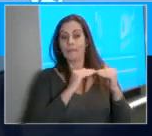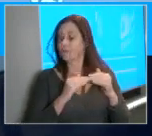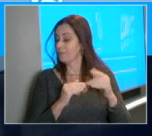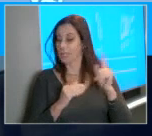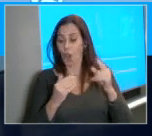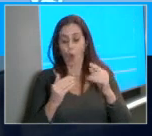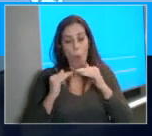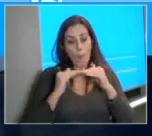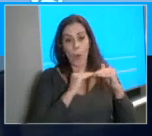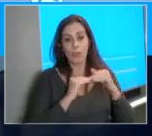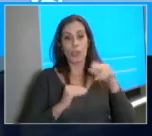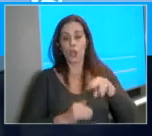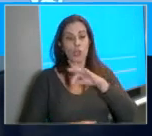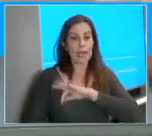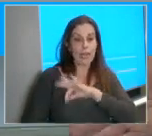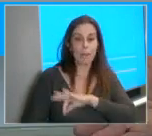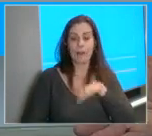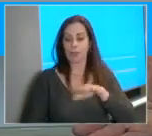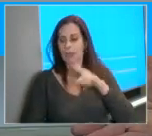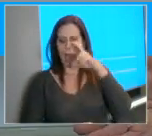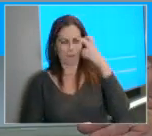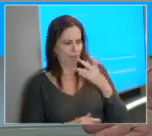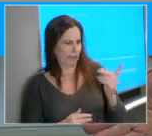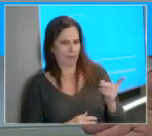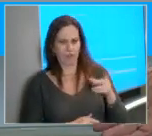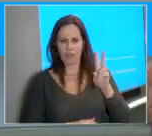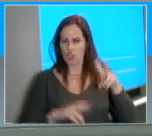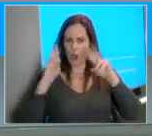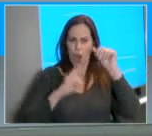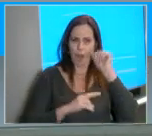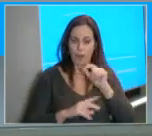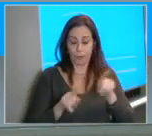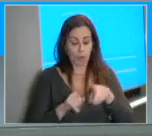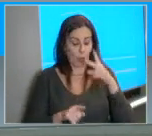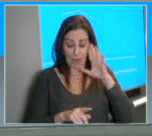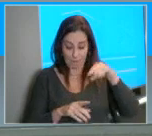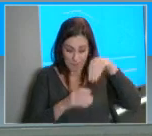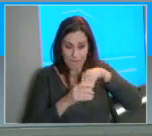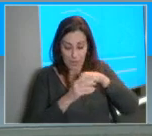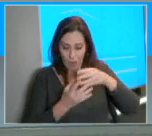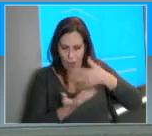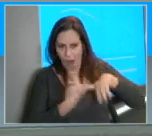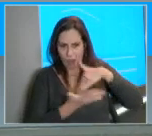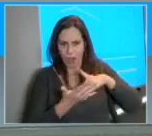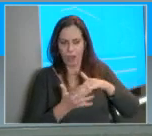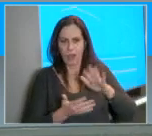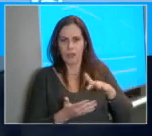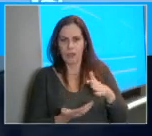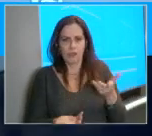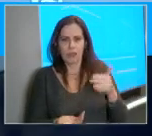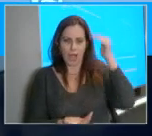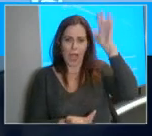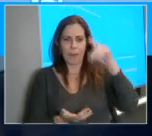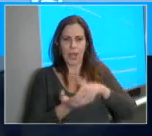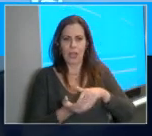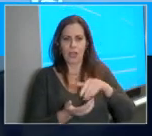לא הומוגני. נכון. כי יש לך את ליברמן ואת הערבים בצד אחד, ויש לך את כחול לבן, שכמו שאתה רואה גם בינם לבין עצמם, מבולבלים. איך אומר גנץ בשיחות סגורות,